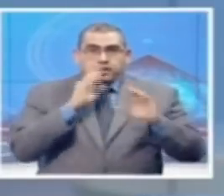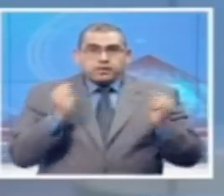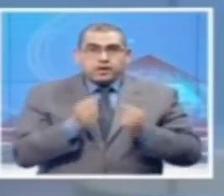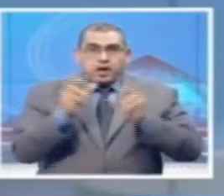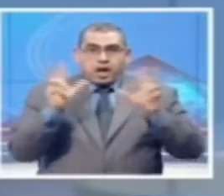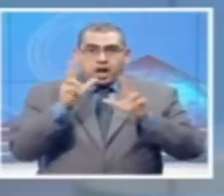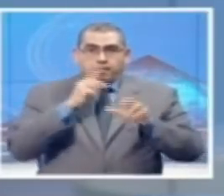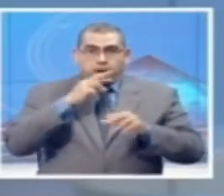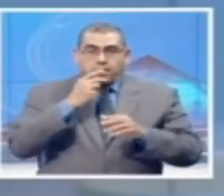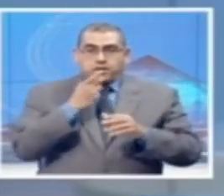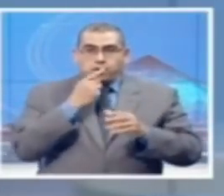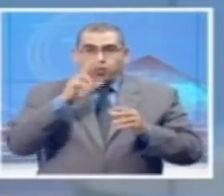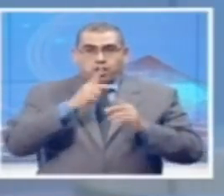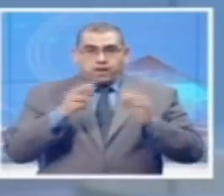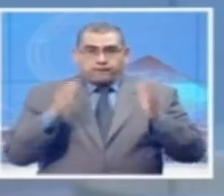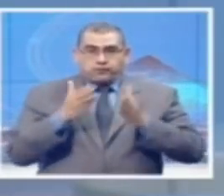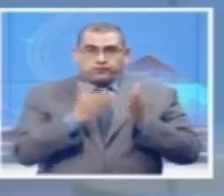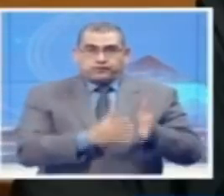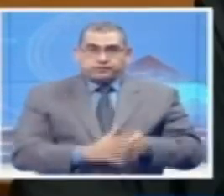الإعلام واللغات الأجنبية.